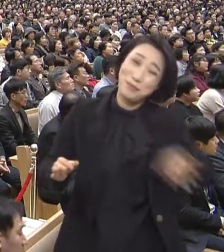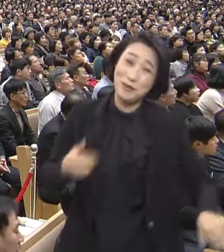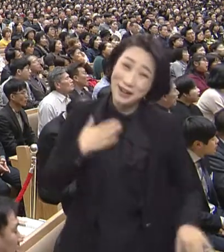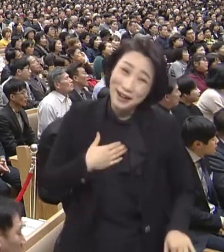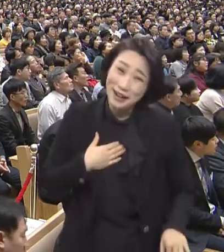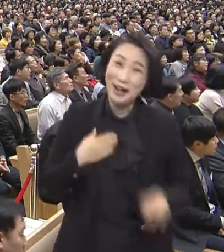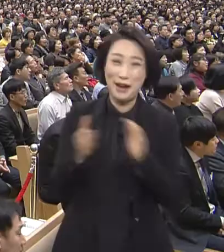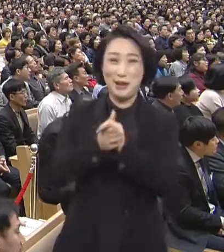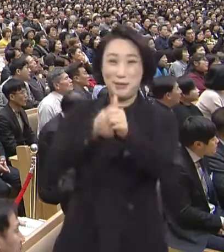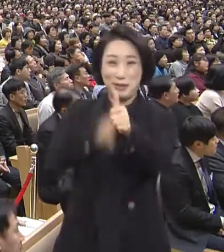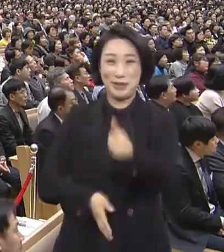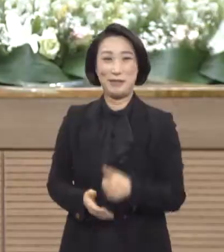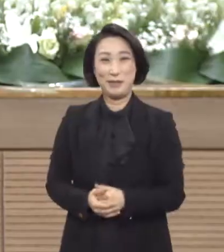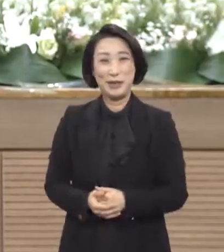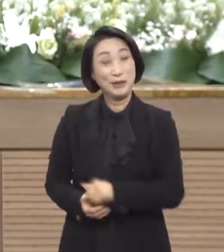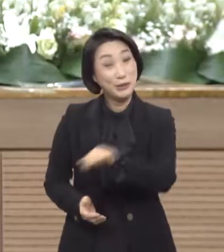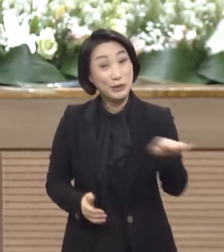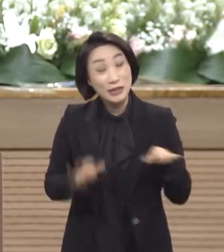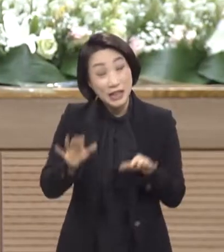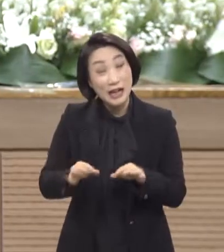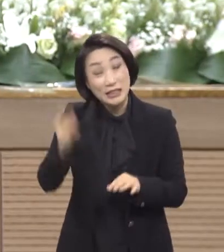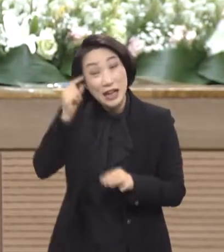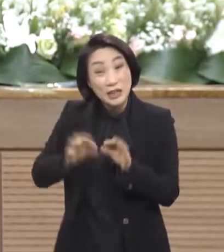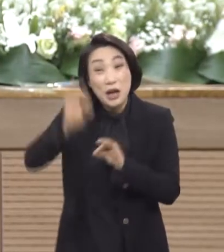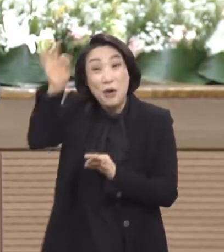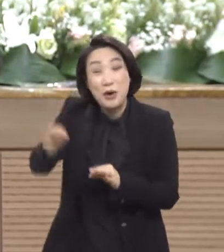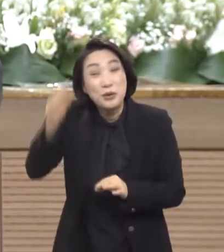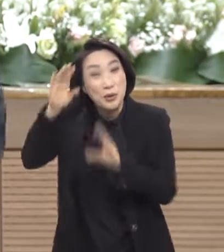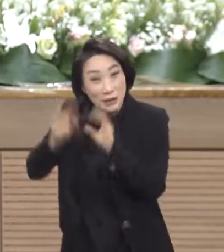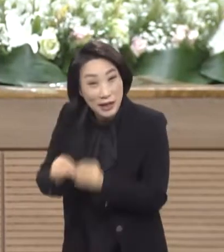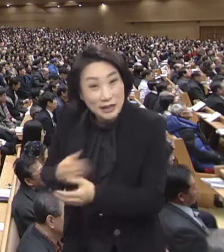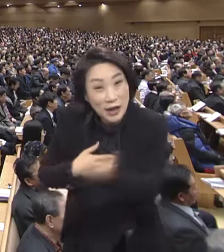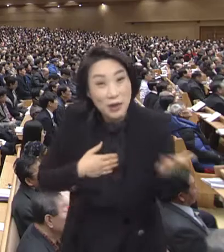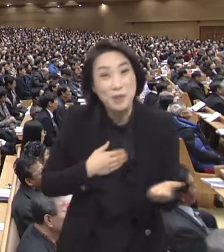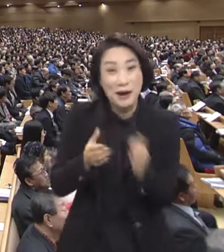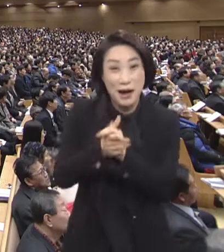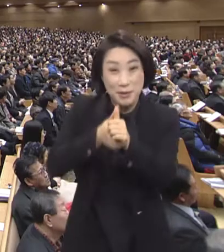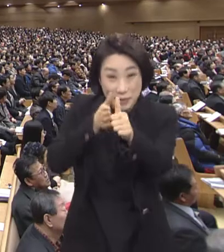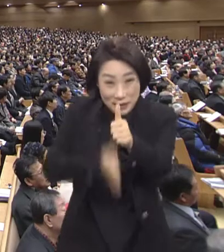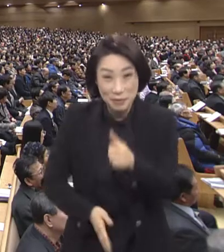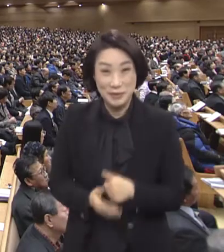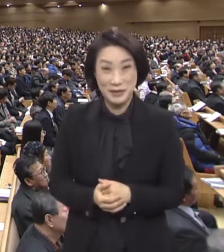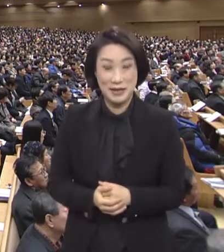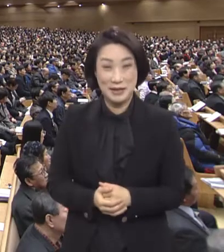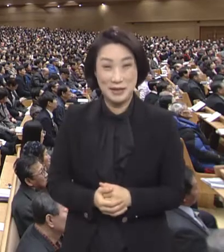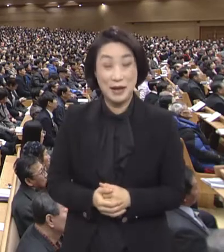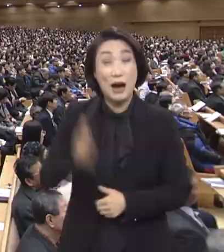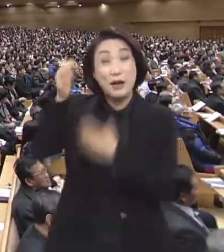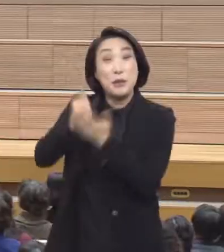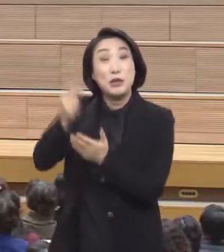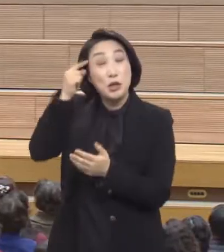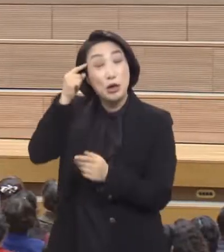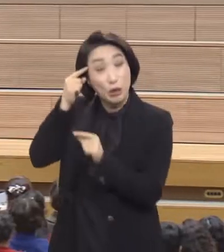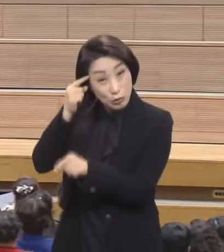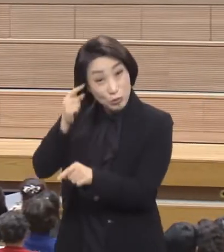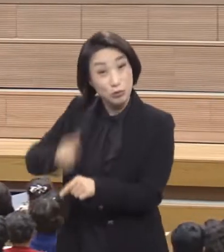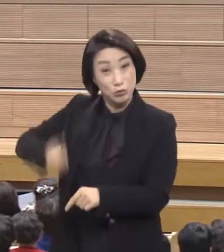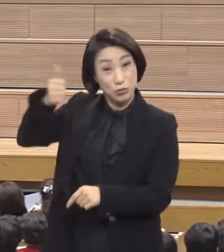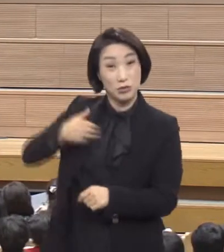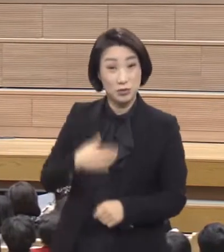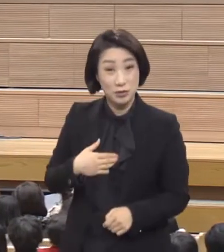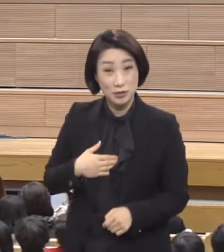아멘이. 우린 영원한 생각에 동의하시면 아멘 합시다. 아멘. 하나님의 생각이 그런 거예요.